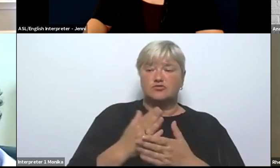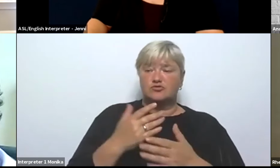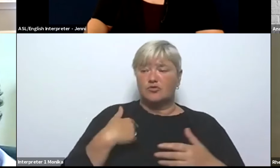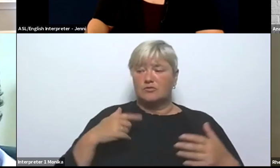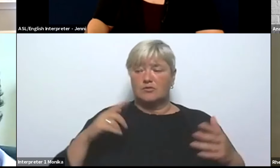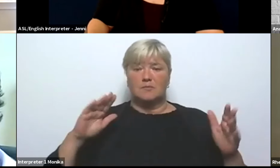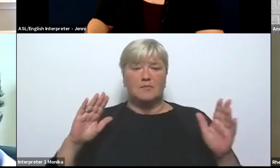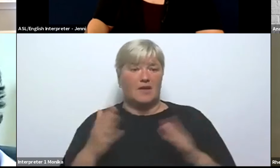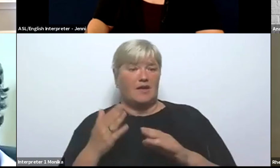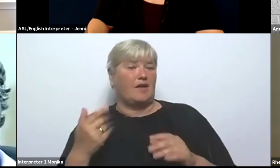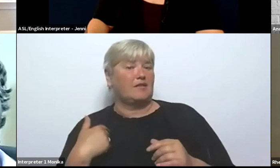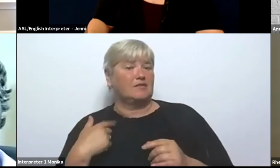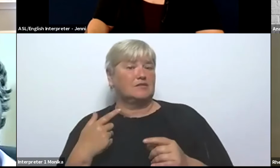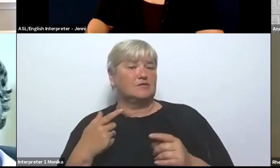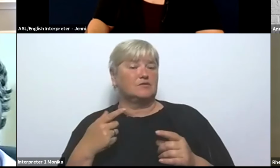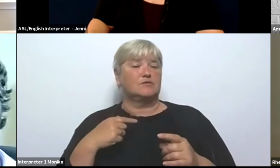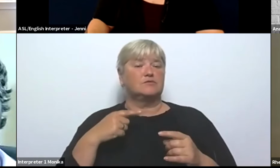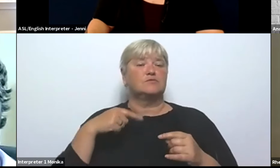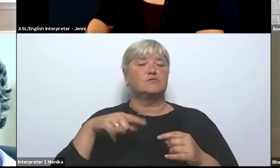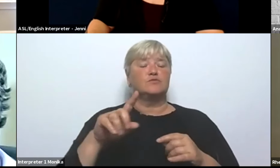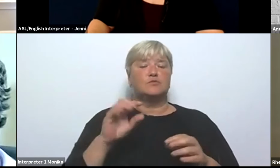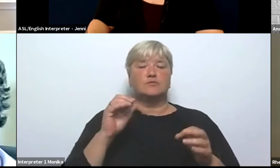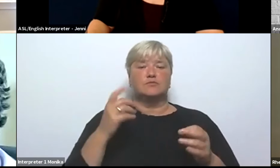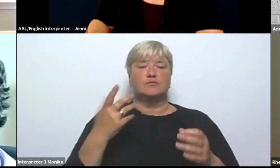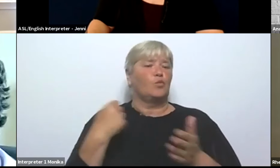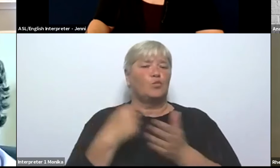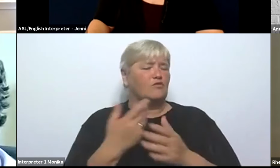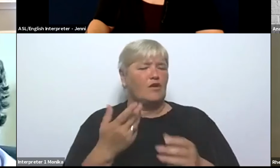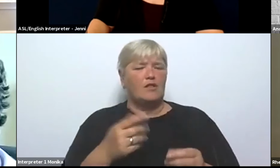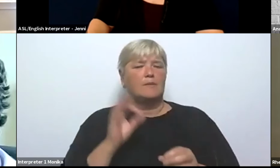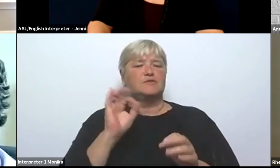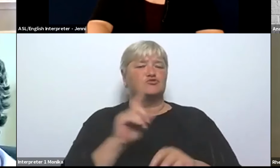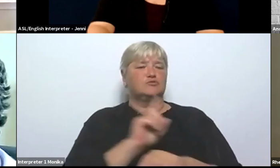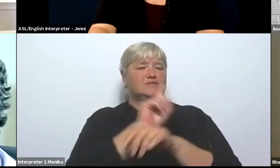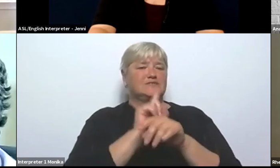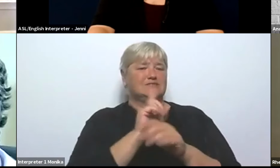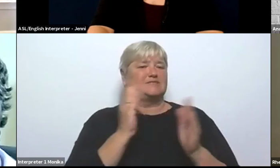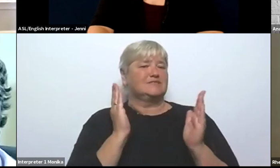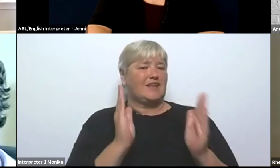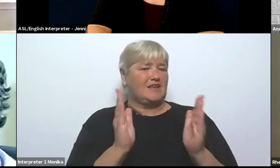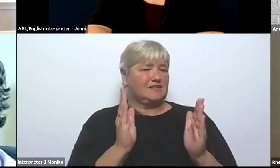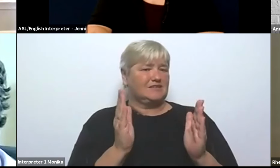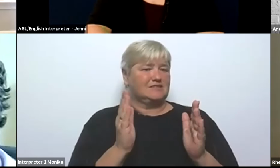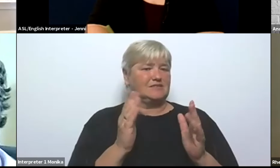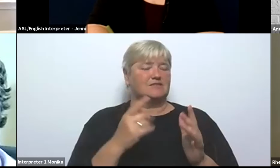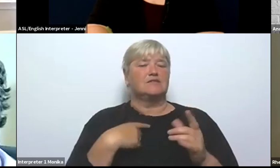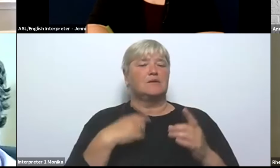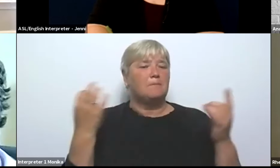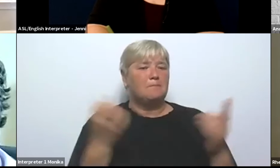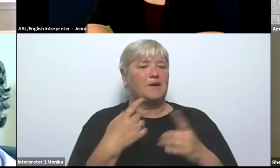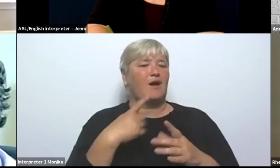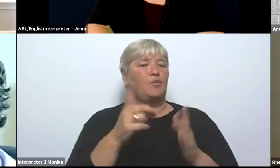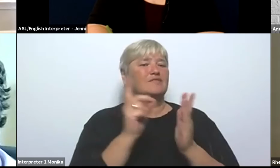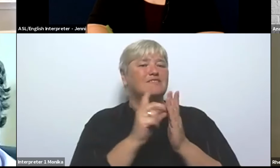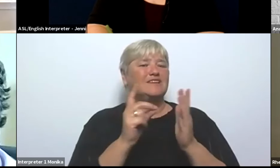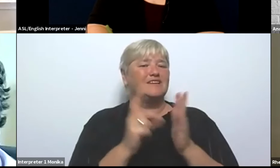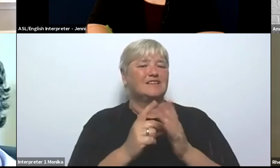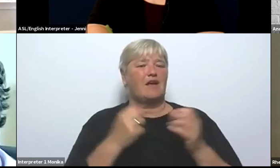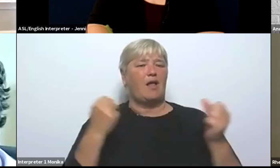beeinträchtigt über einen temporären Zeitraum und muss dann auch die digitalen Produkte noch irgendwo benutzen